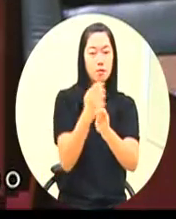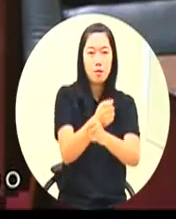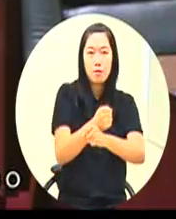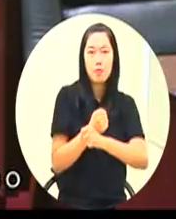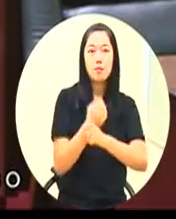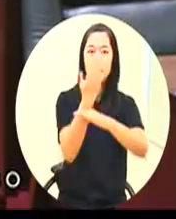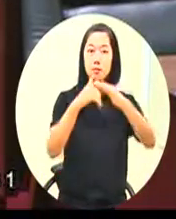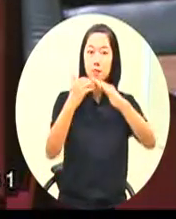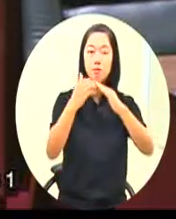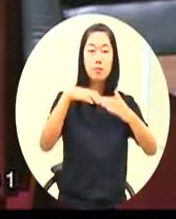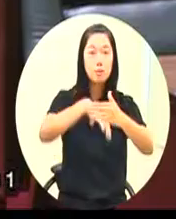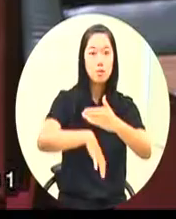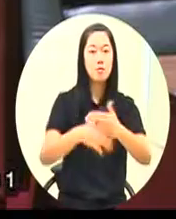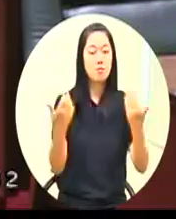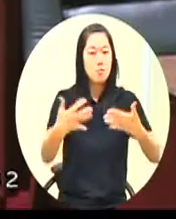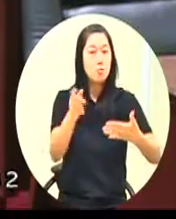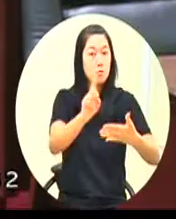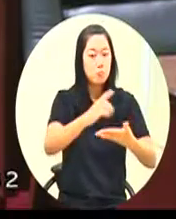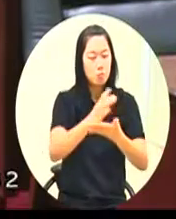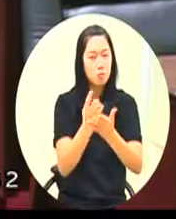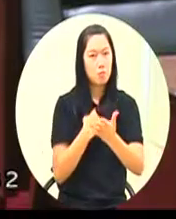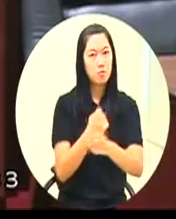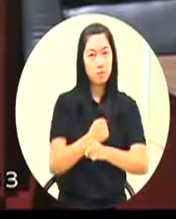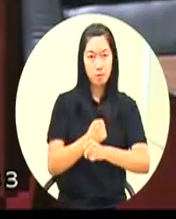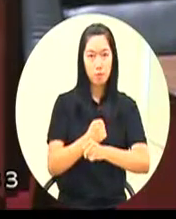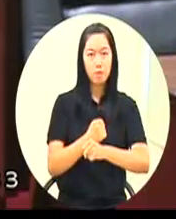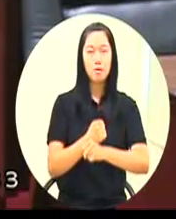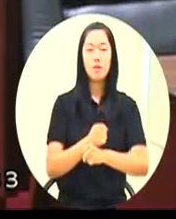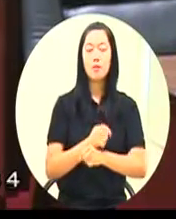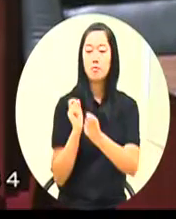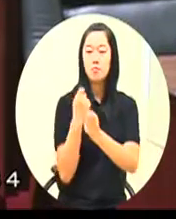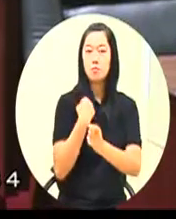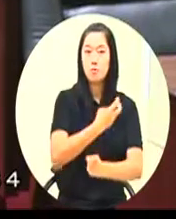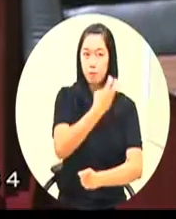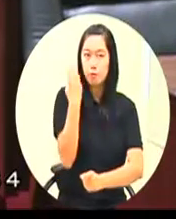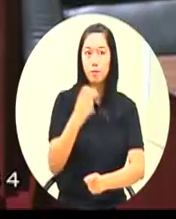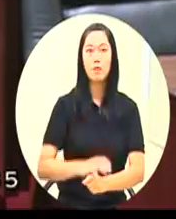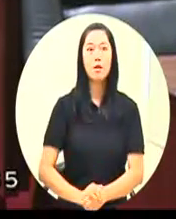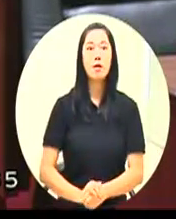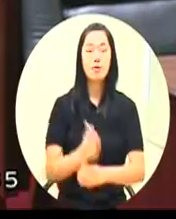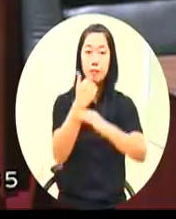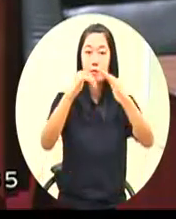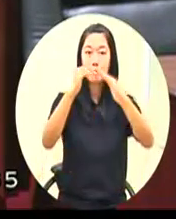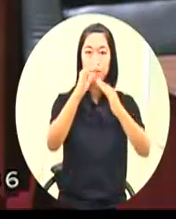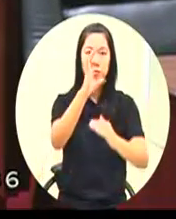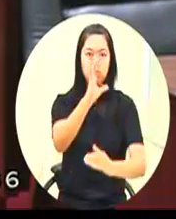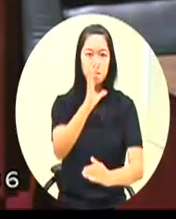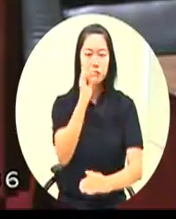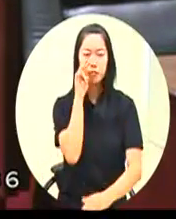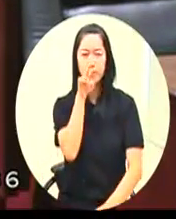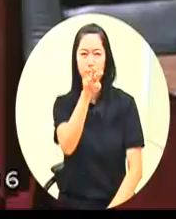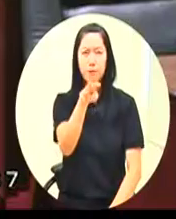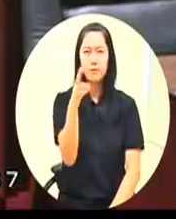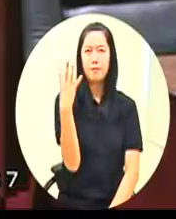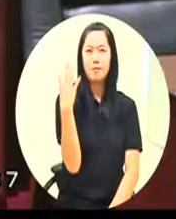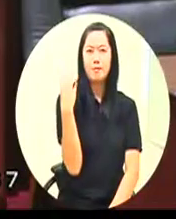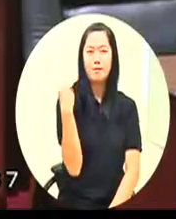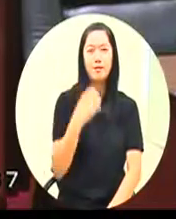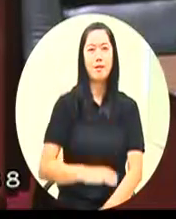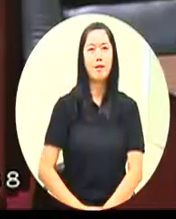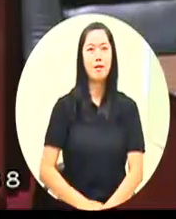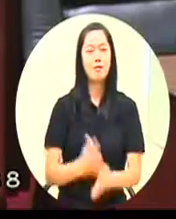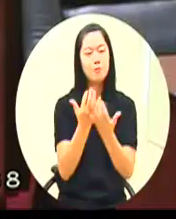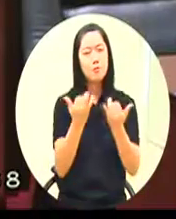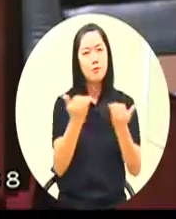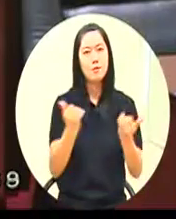说，大概五年前我就发现因为我们的学校的厕所都很老旧，那很多孩子都憋尿，因为不敢上